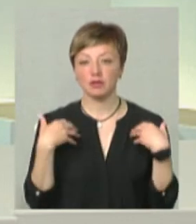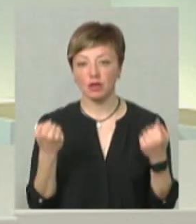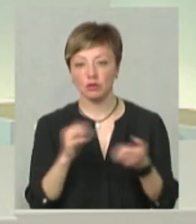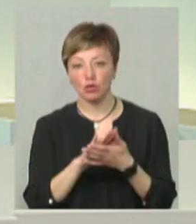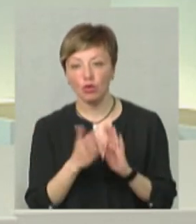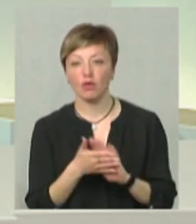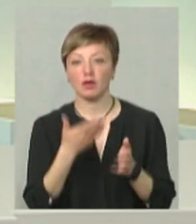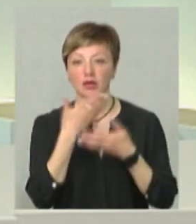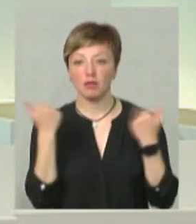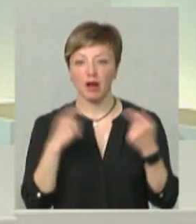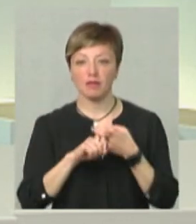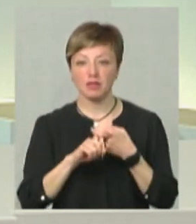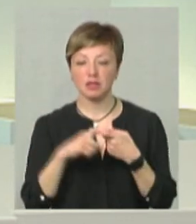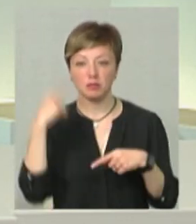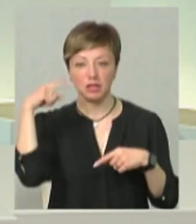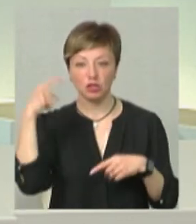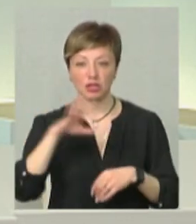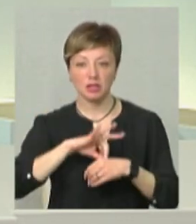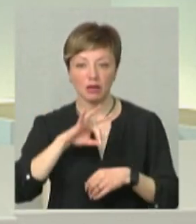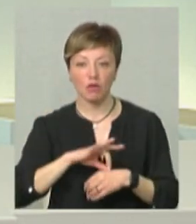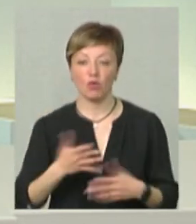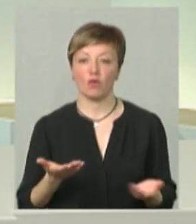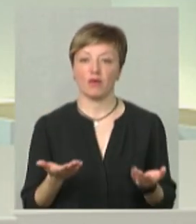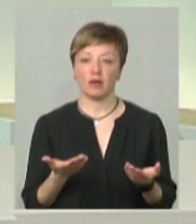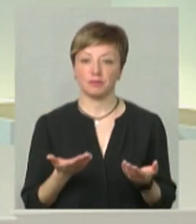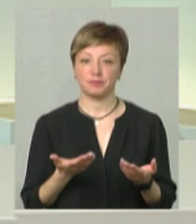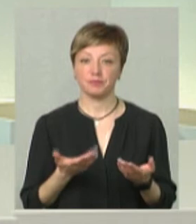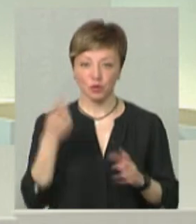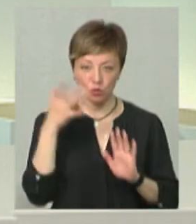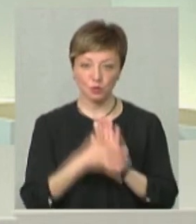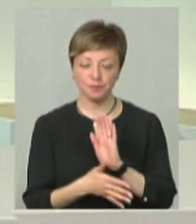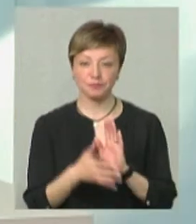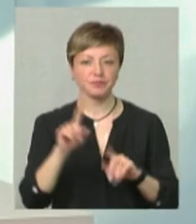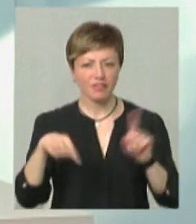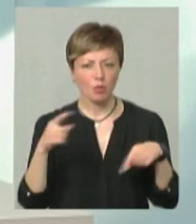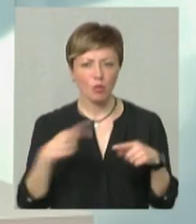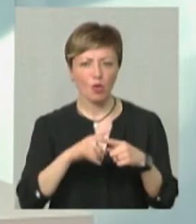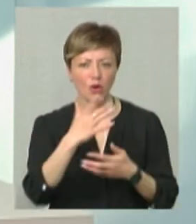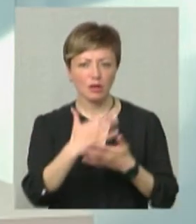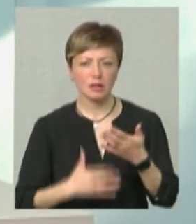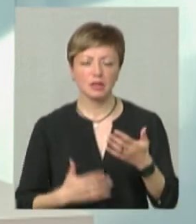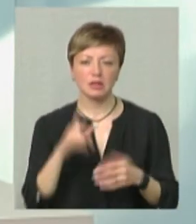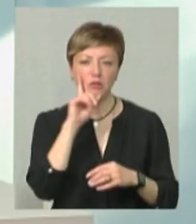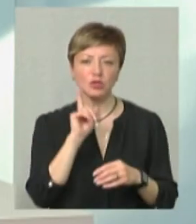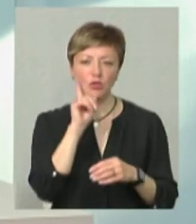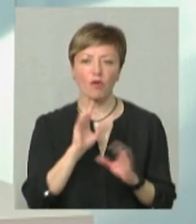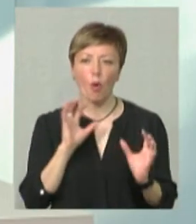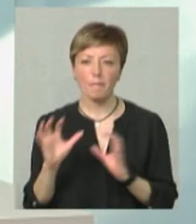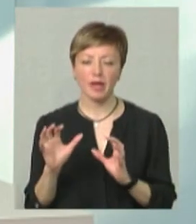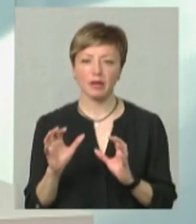здоров'я, немає інфекційних і психічних захворювань. Ну, ми ж розуміємо, а оті вимоги для тимчасової